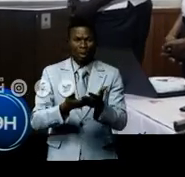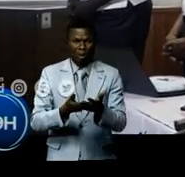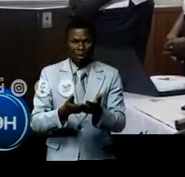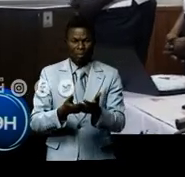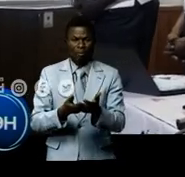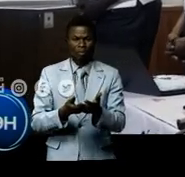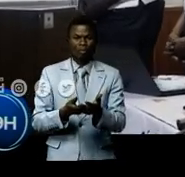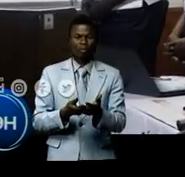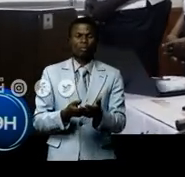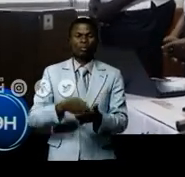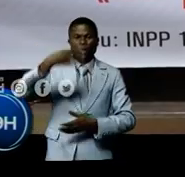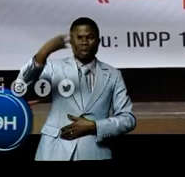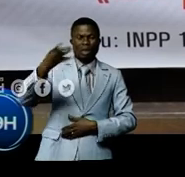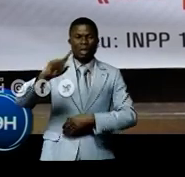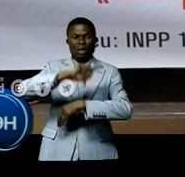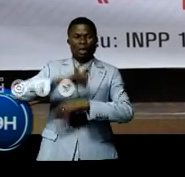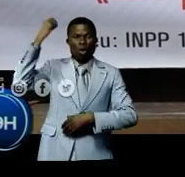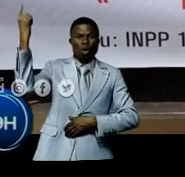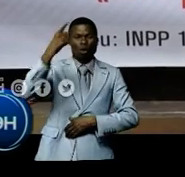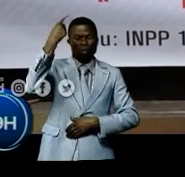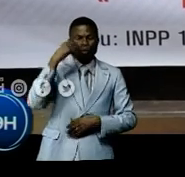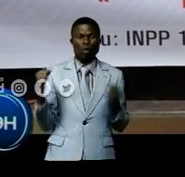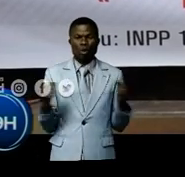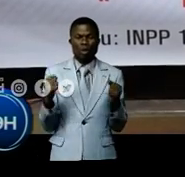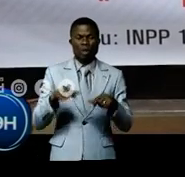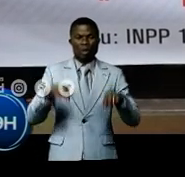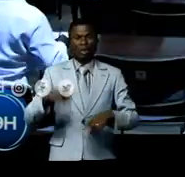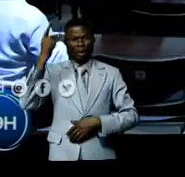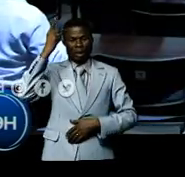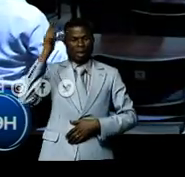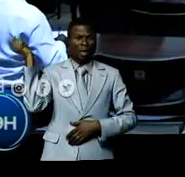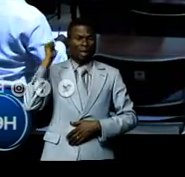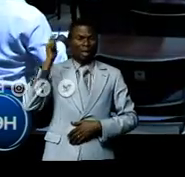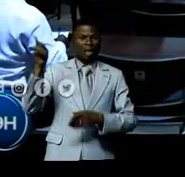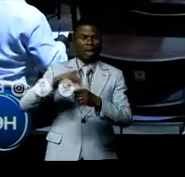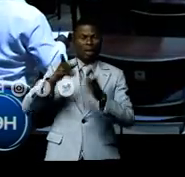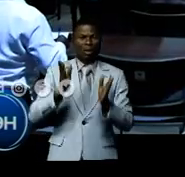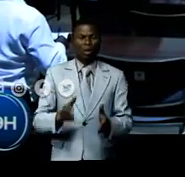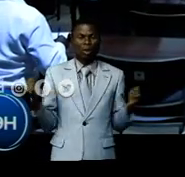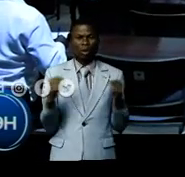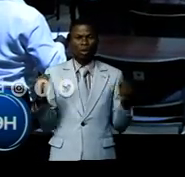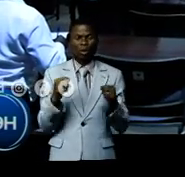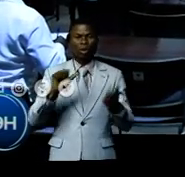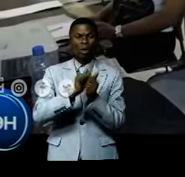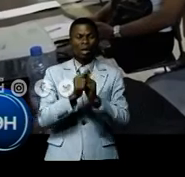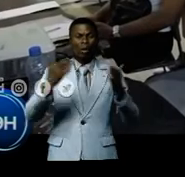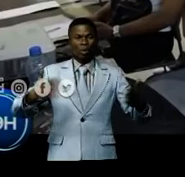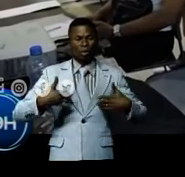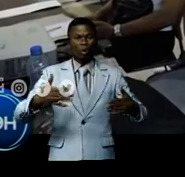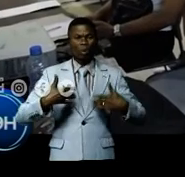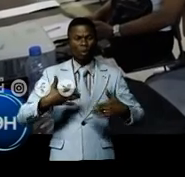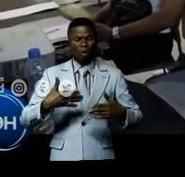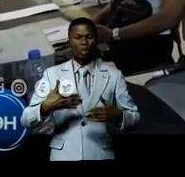cette année la 4e journée mondiale du froid. À Kinshasa, les professionnels du froid et de la climatisation se